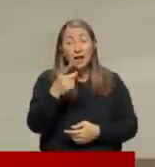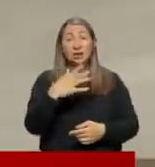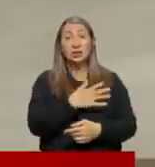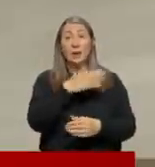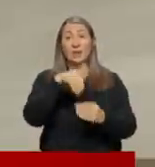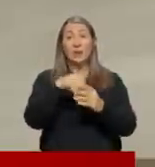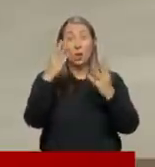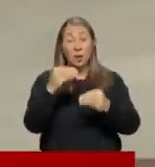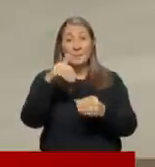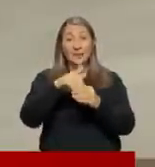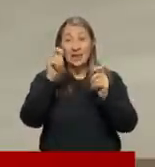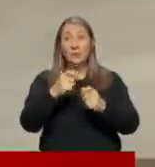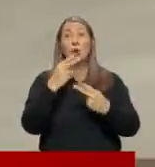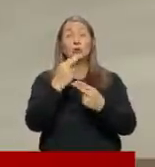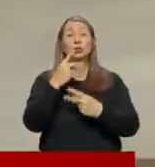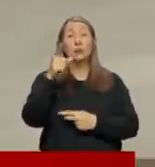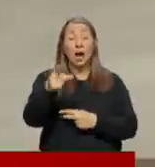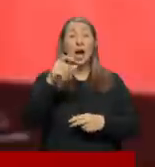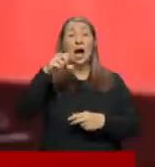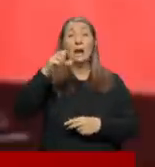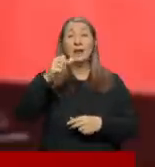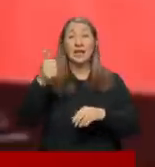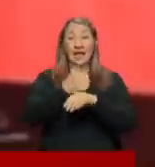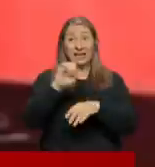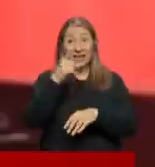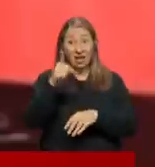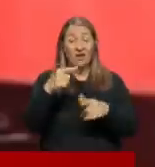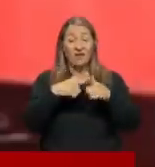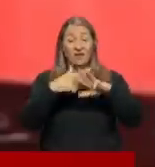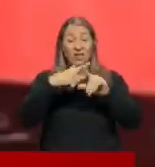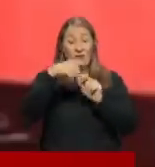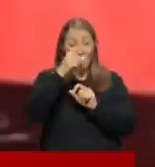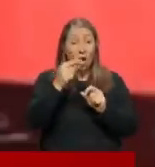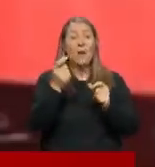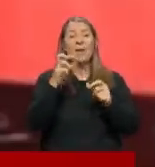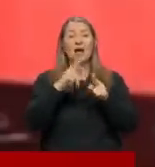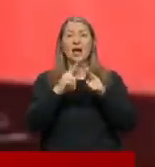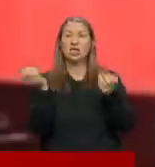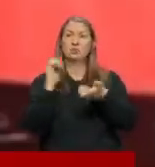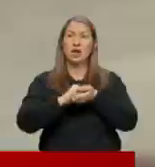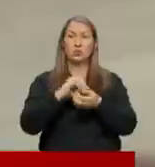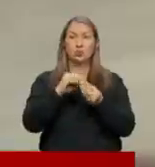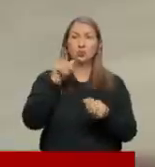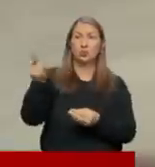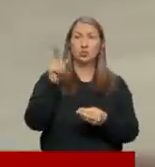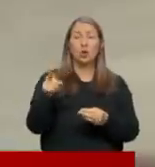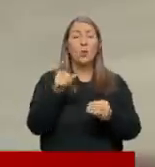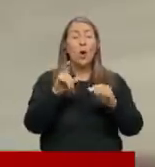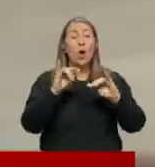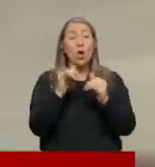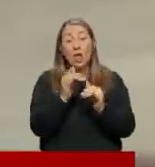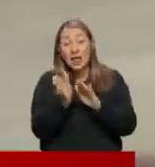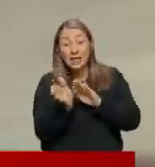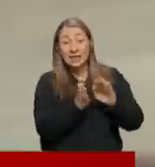CHP milletvekili olarak mecliste yaptığı konuşma AK Parti iktidarını FETÖ ve PKK ile işbirliğiyle suçluyordu Çelebi. Kumpas esirleri